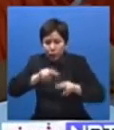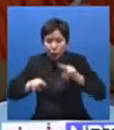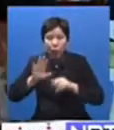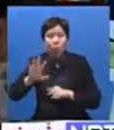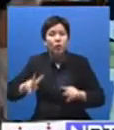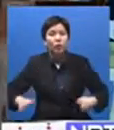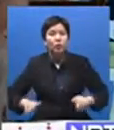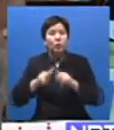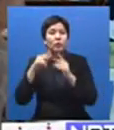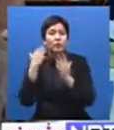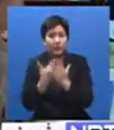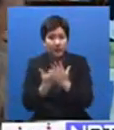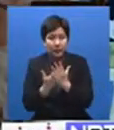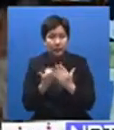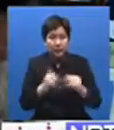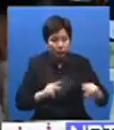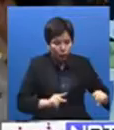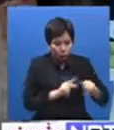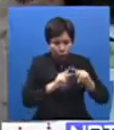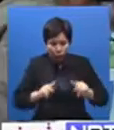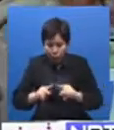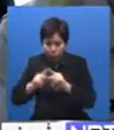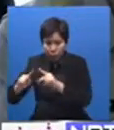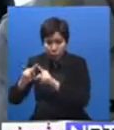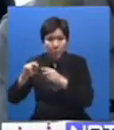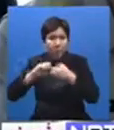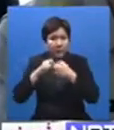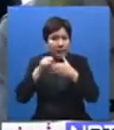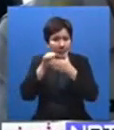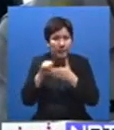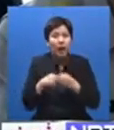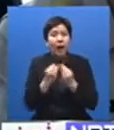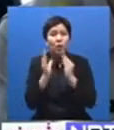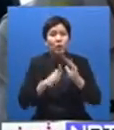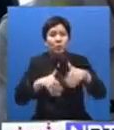กระทรวงการคลังโดยทุกกระทรวงจะเร่งแก้ไขปัญหาให้กับประชาชนโดยเร็วที่สุด